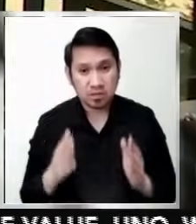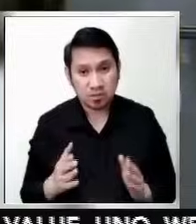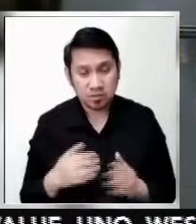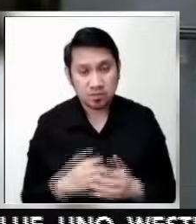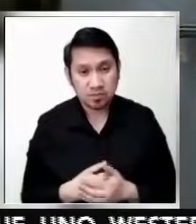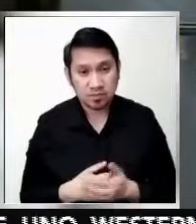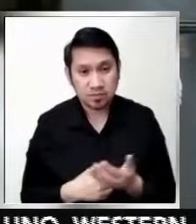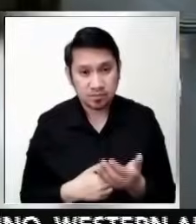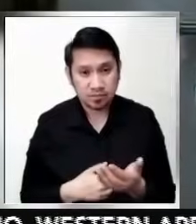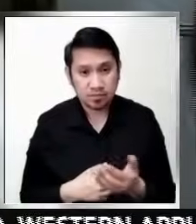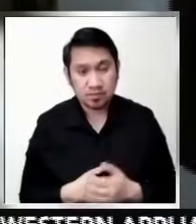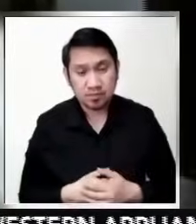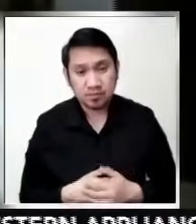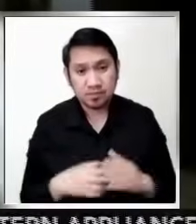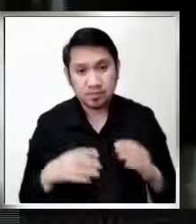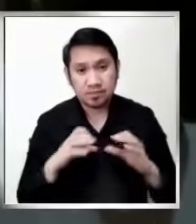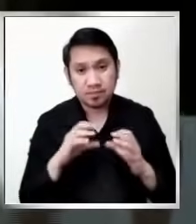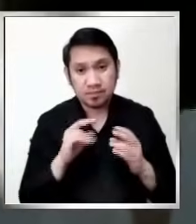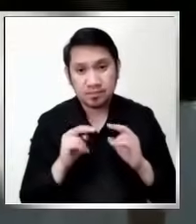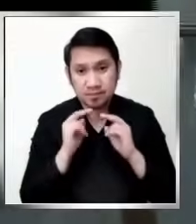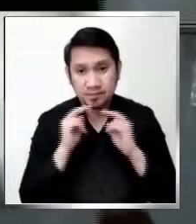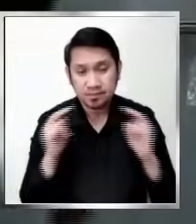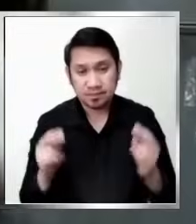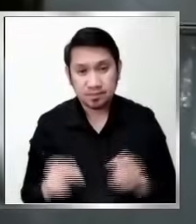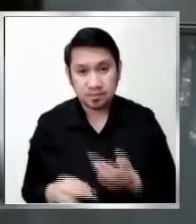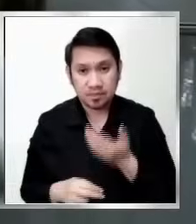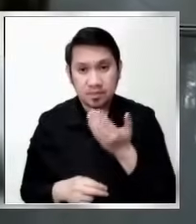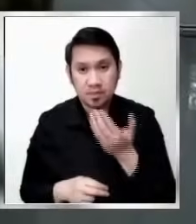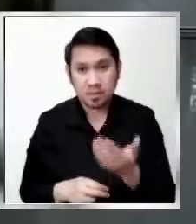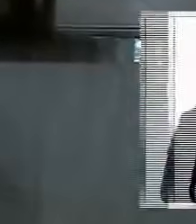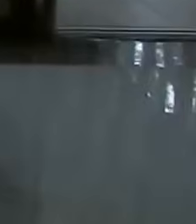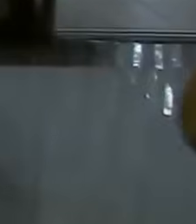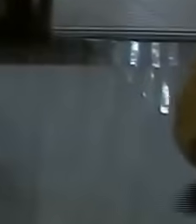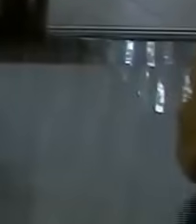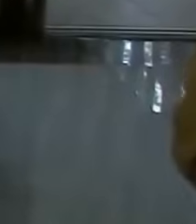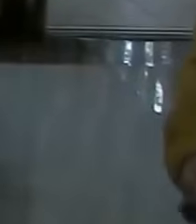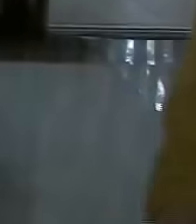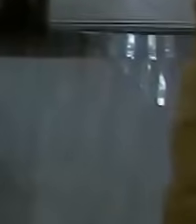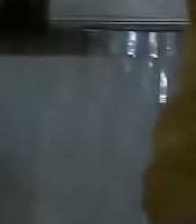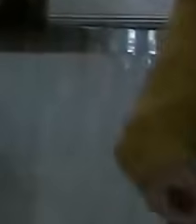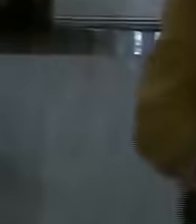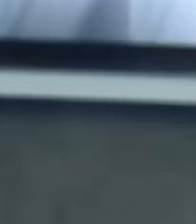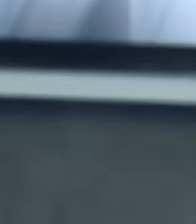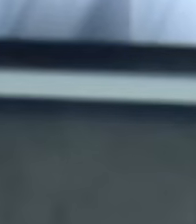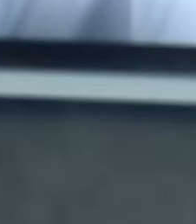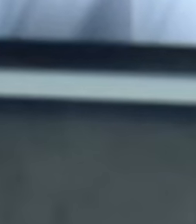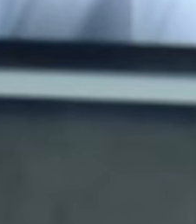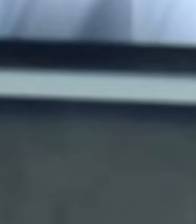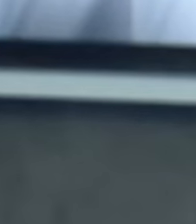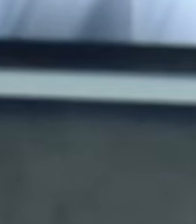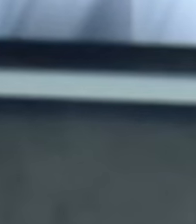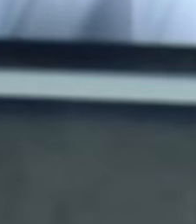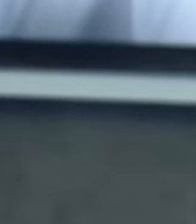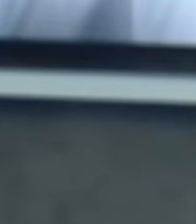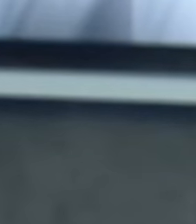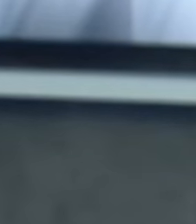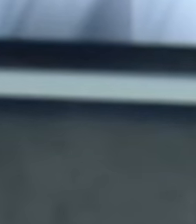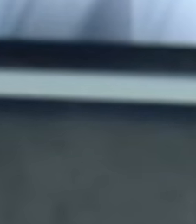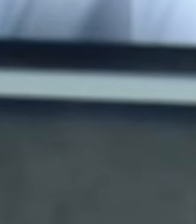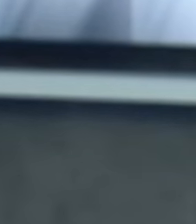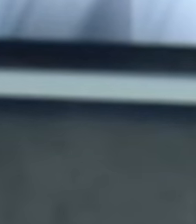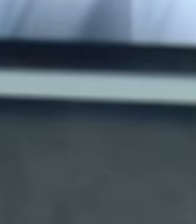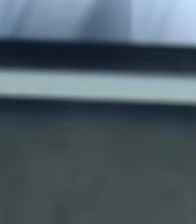integrated news Tina Panganiban Perez nakatutok 24 Oras mga kapuso samahan niyo kaming